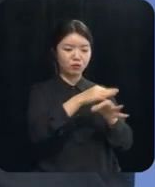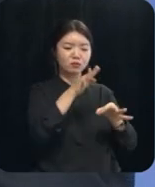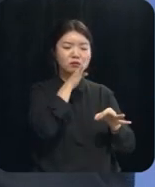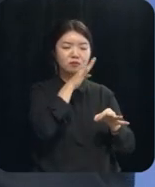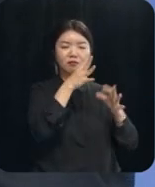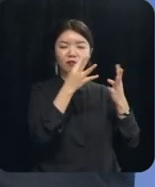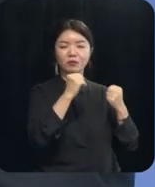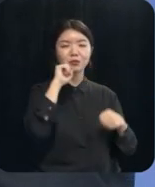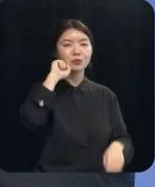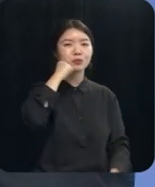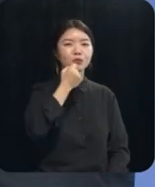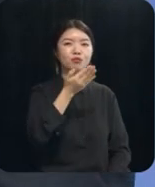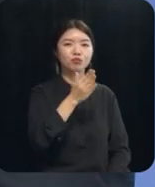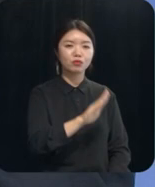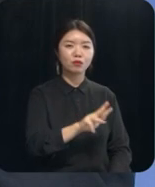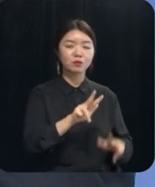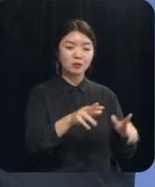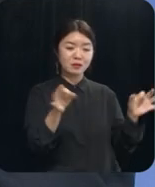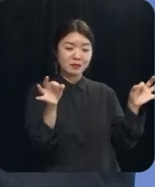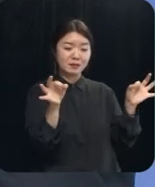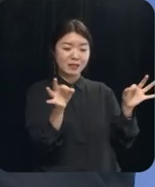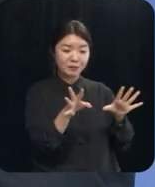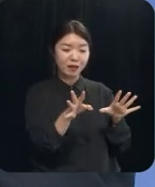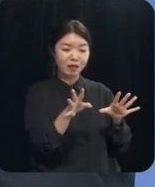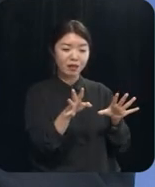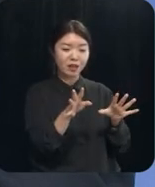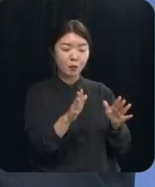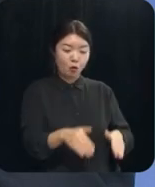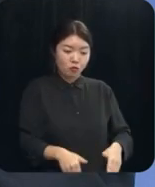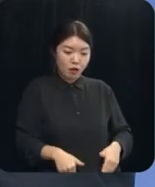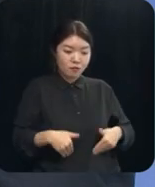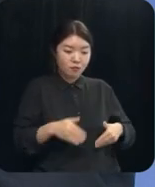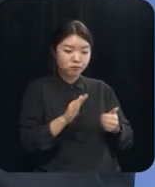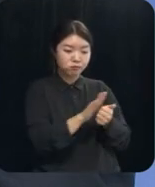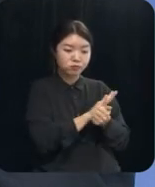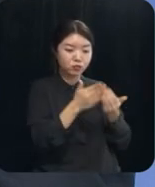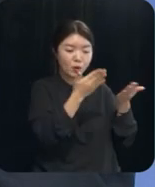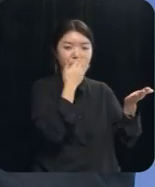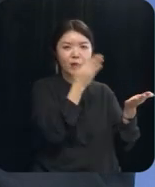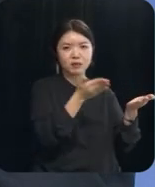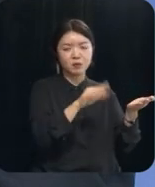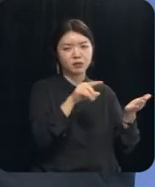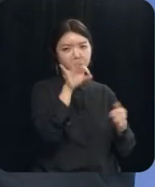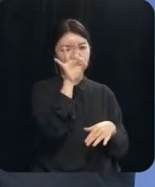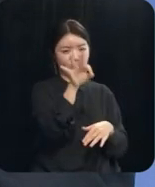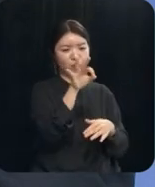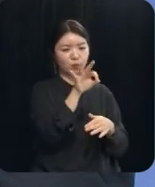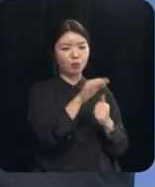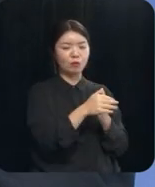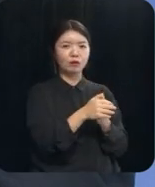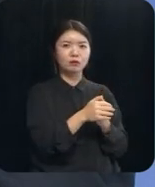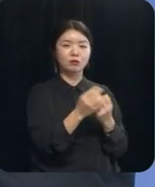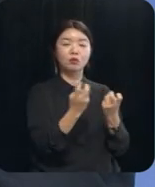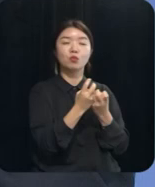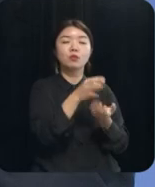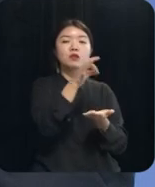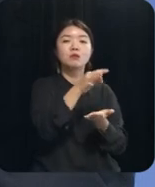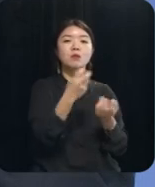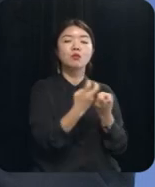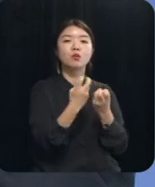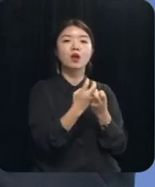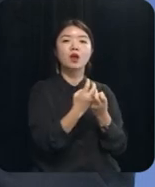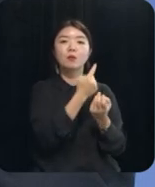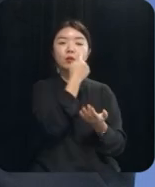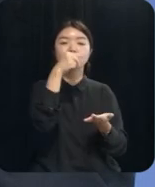어려운데 그걸로 일시적인 온기는 줄 수 있겠습니다만은 그 비용 재원 조달은 어떻게 해야 됩니까?